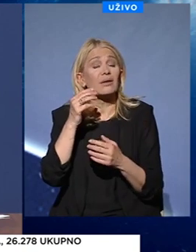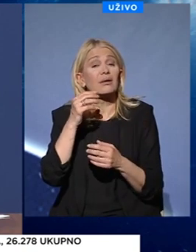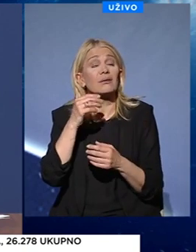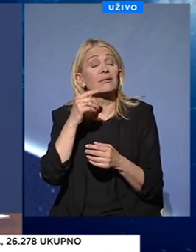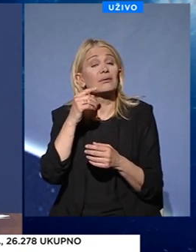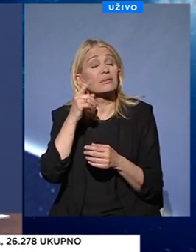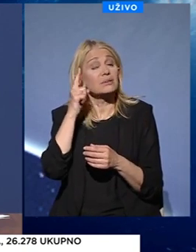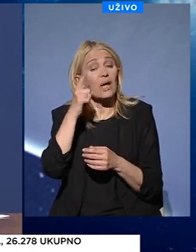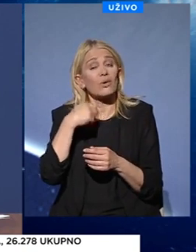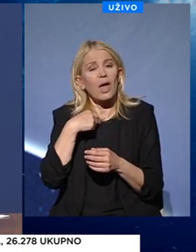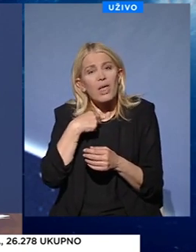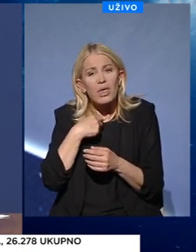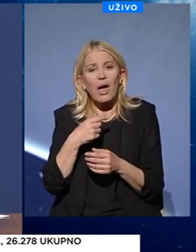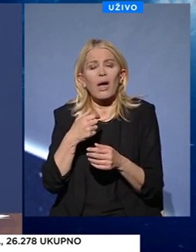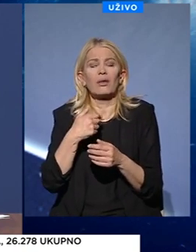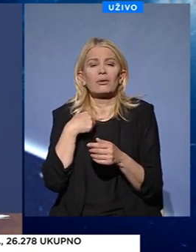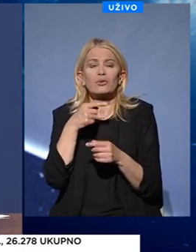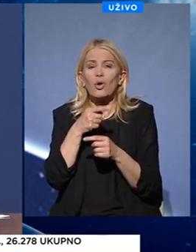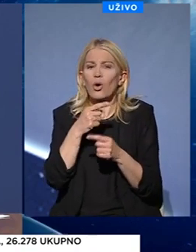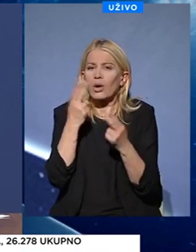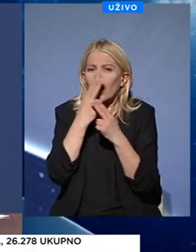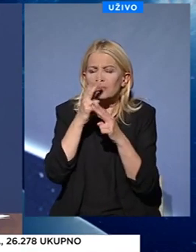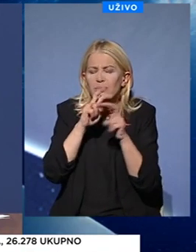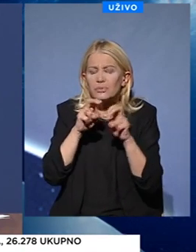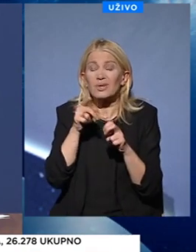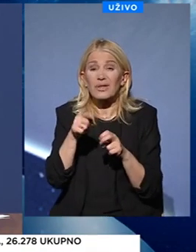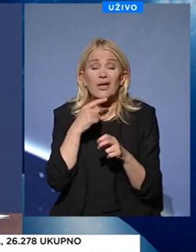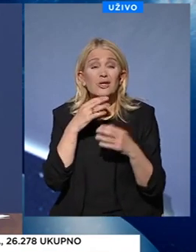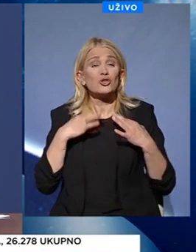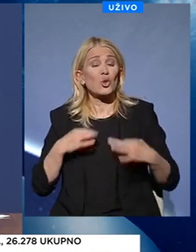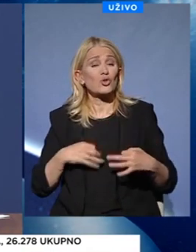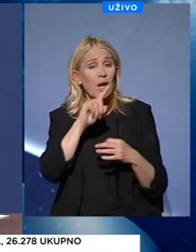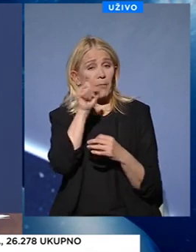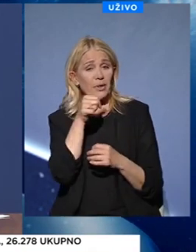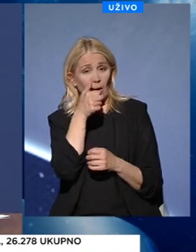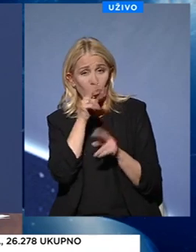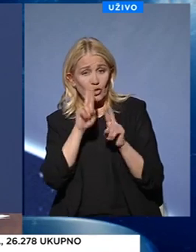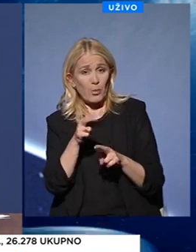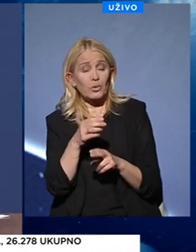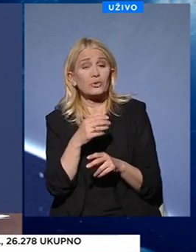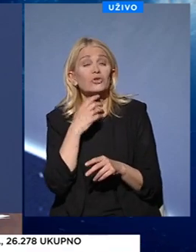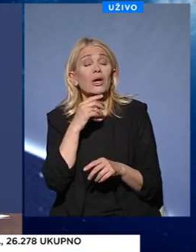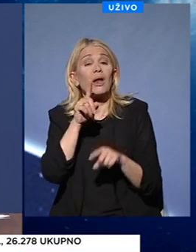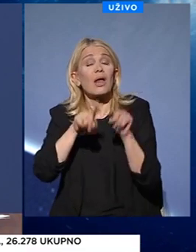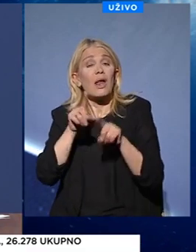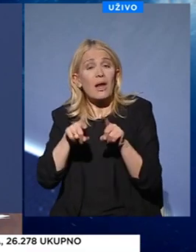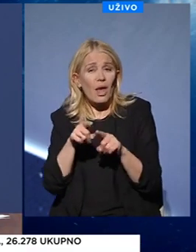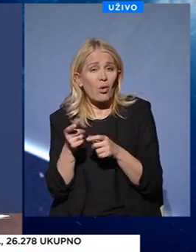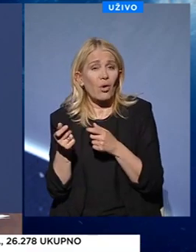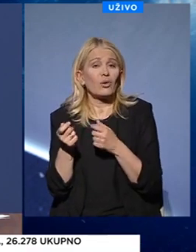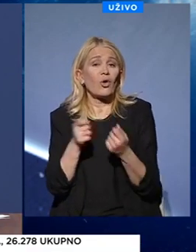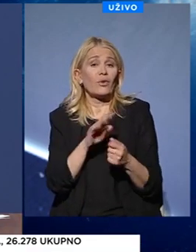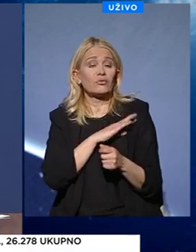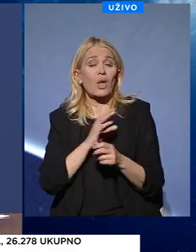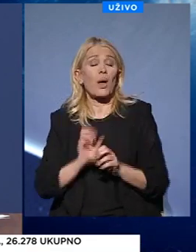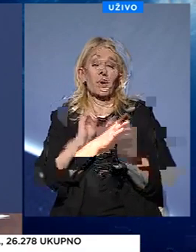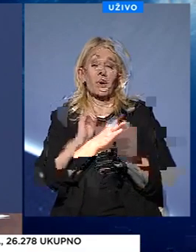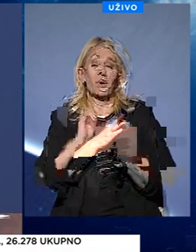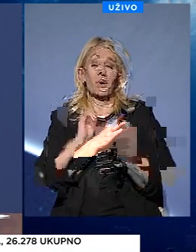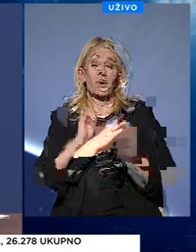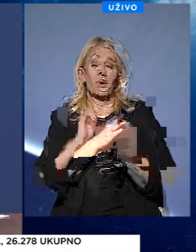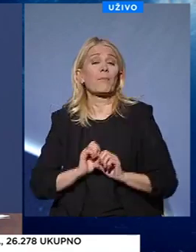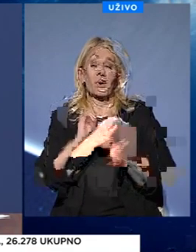razmatramo i da ne pretvaraju stručna pitanja i ono što može da ugrozi nekoga da prebacuju na neko drugo